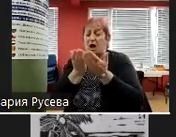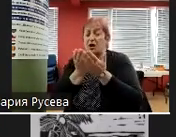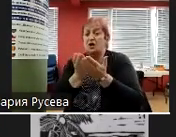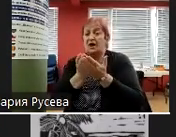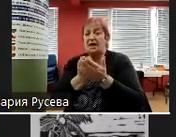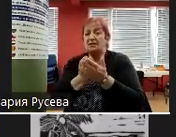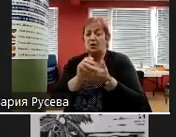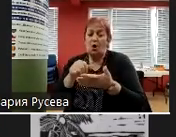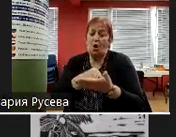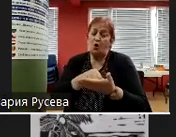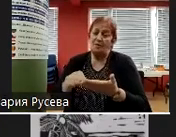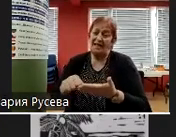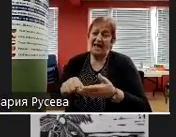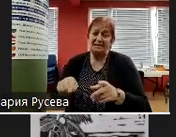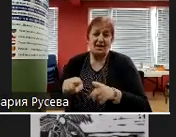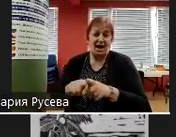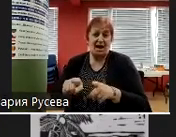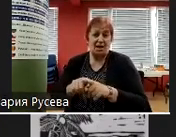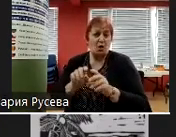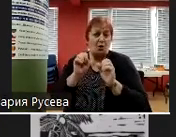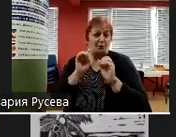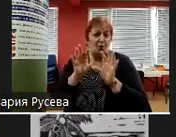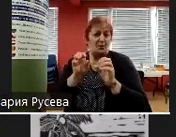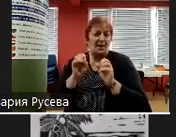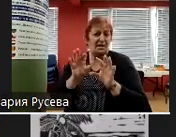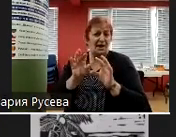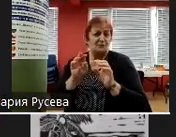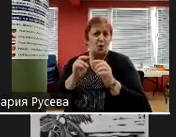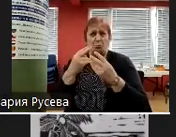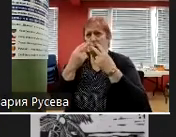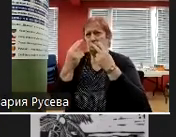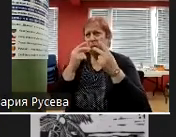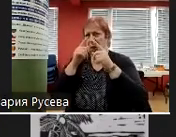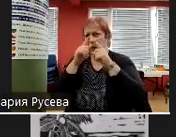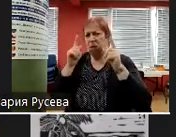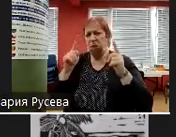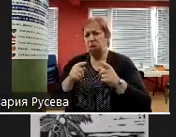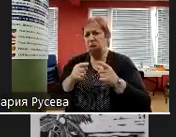го отбелязва само като информативно изображение.